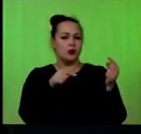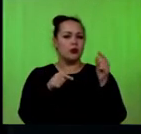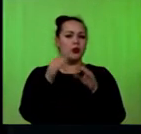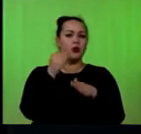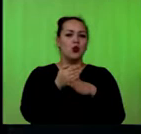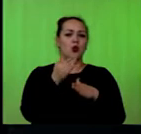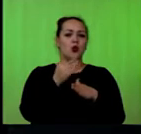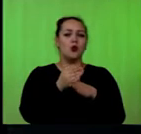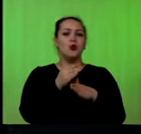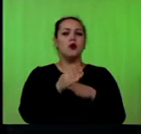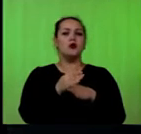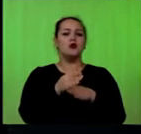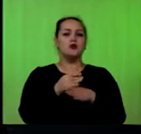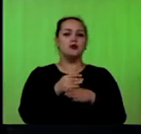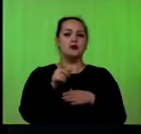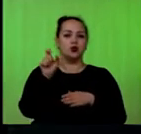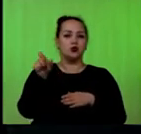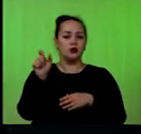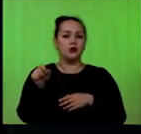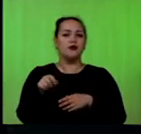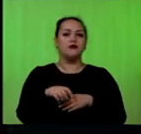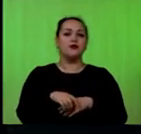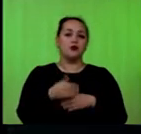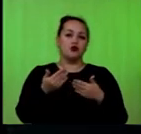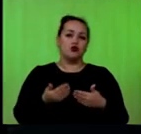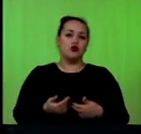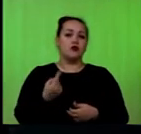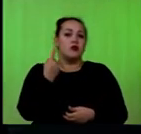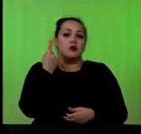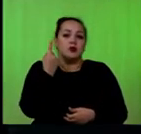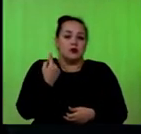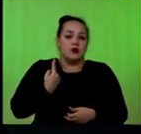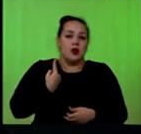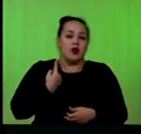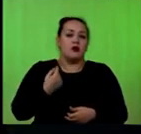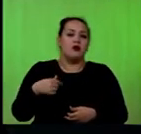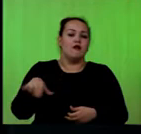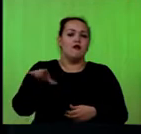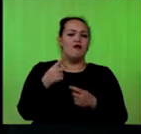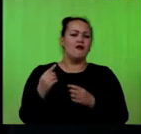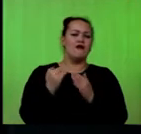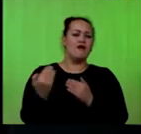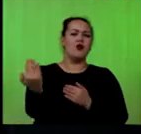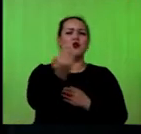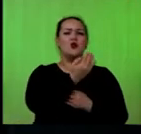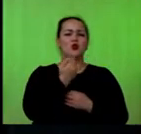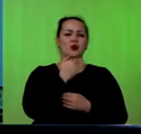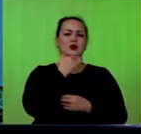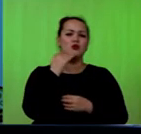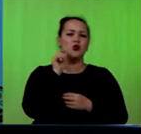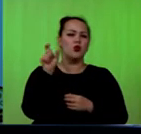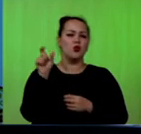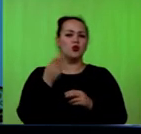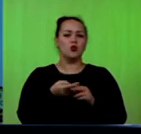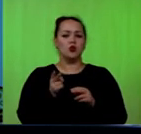когда люди помогают друг другу ведь мы живем не одни вокруг нас много людей и это наши соседи